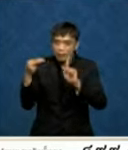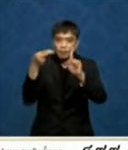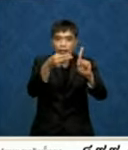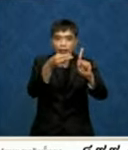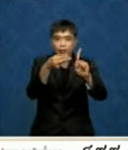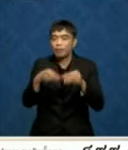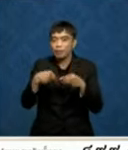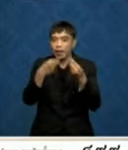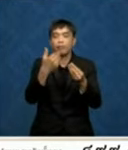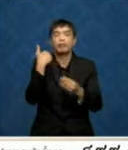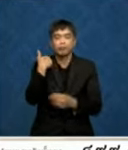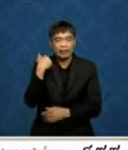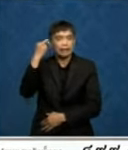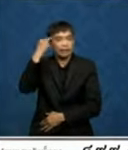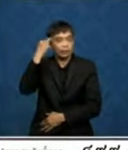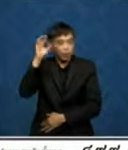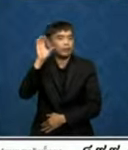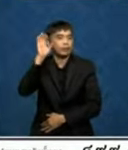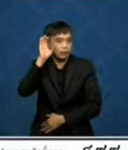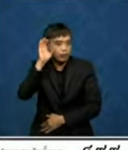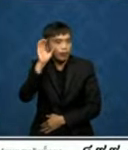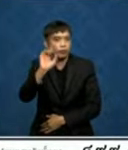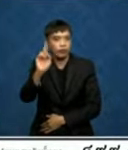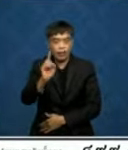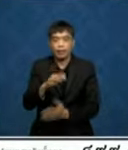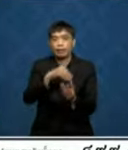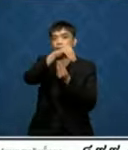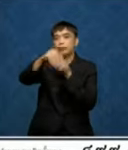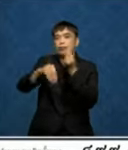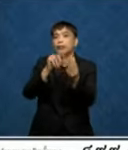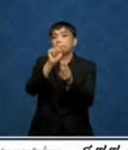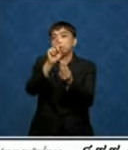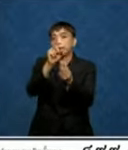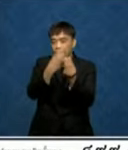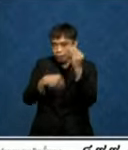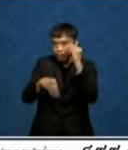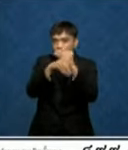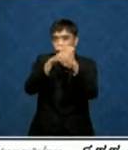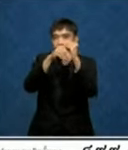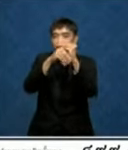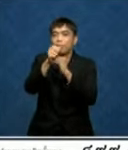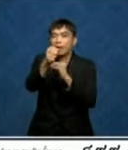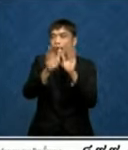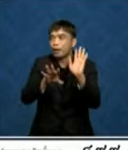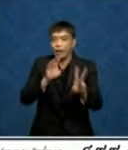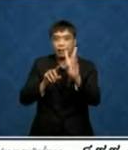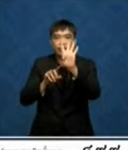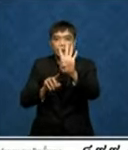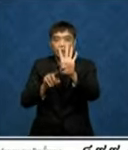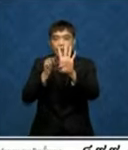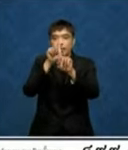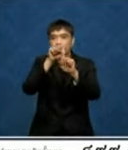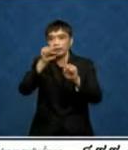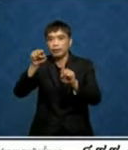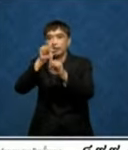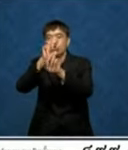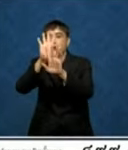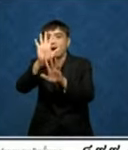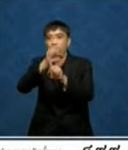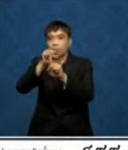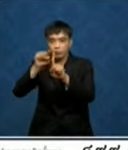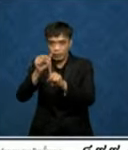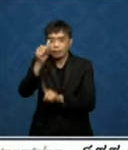ยเรายิ่งมีความเชื่อมั่นว่าเราจะสามารถดึงการเจริญเติบโตกลับไปอยู่ในระดับที่เหมาะสมคือ 4-5% ให้ได้นะครับหากเ